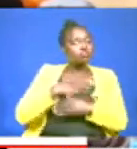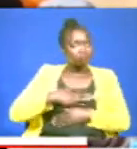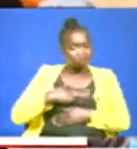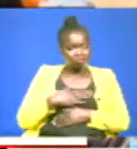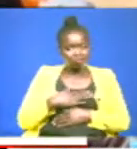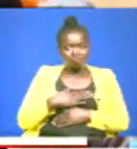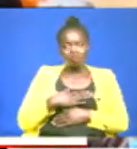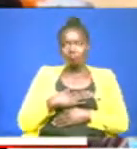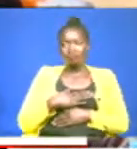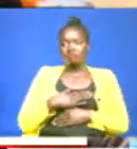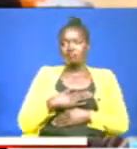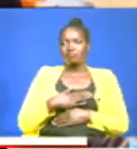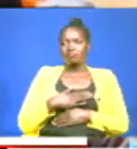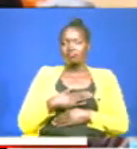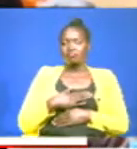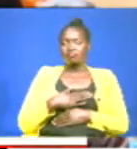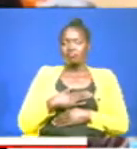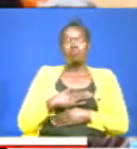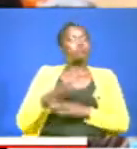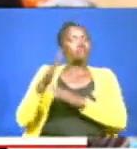tuweke usalama siku hiyo.